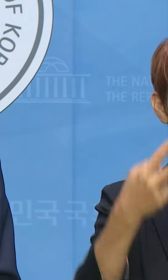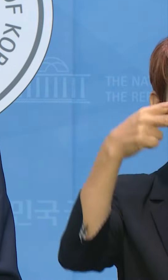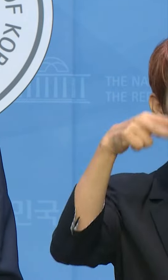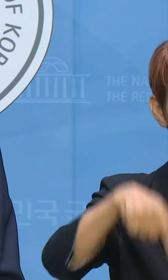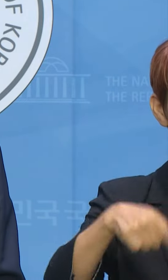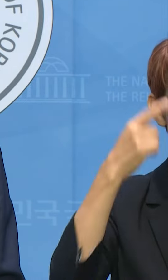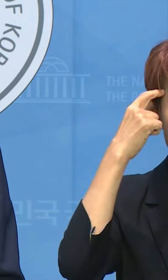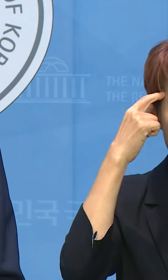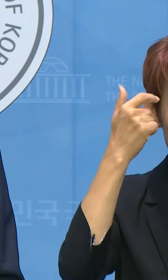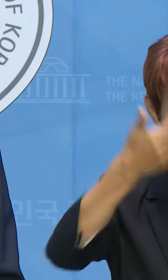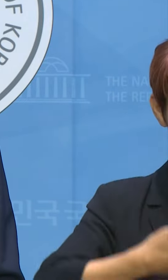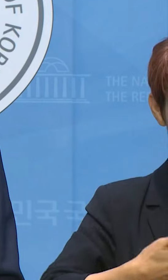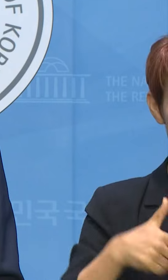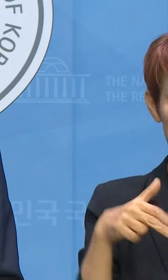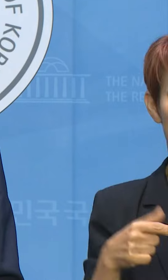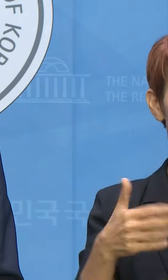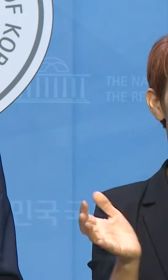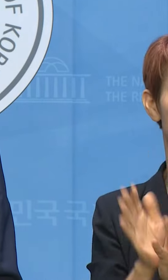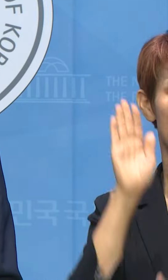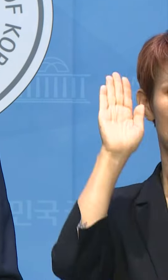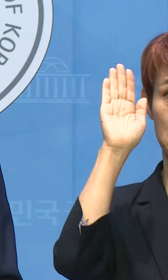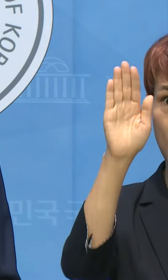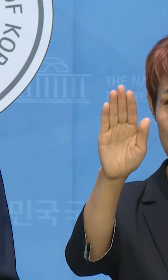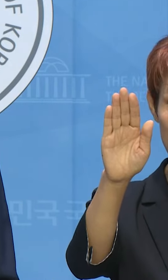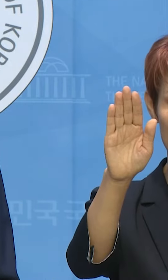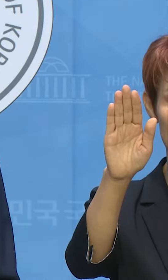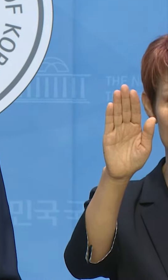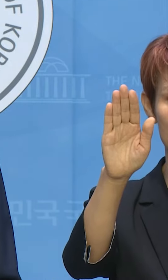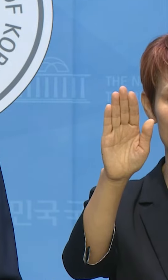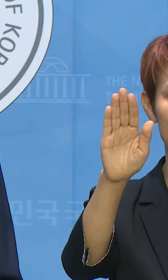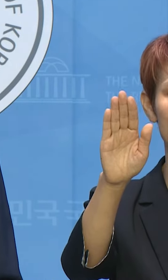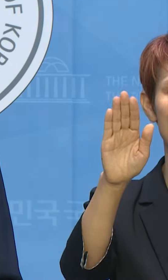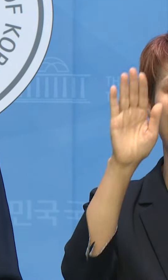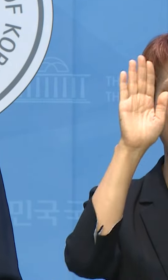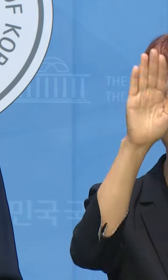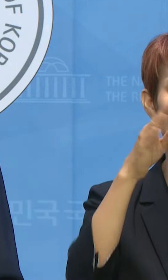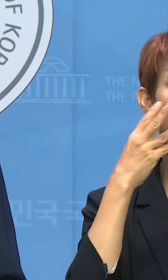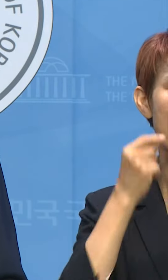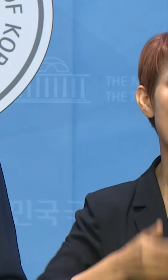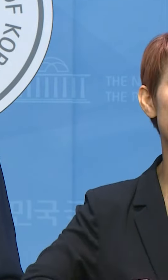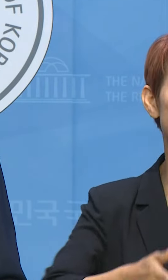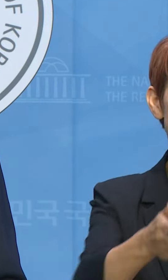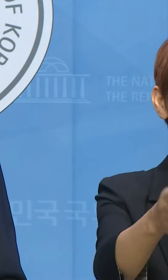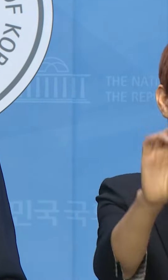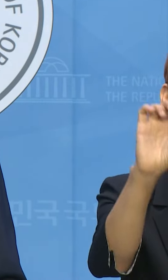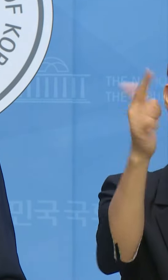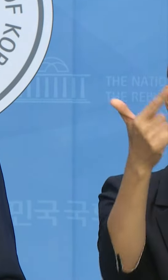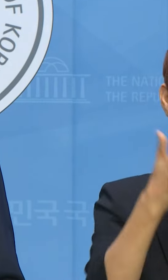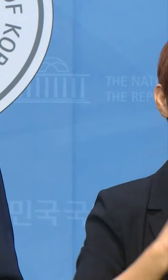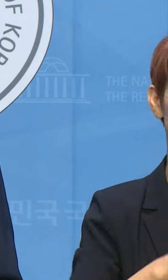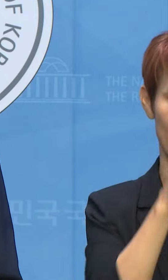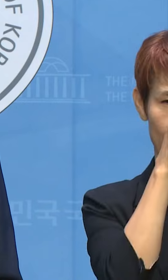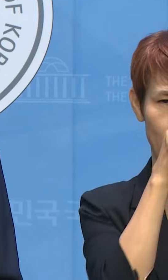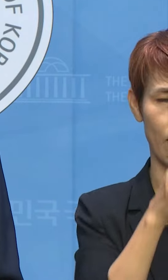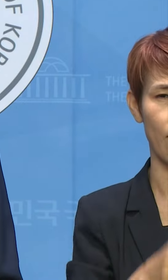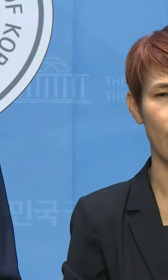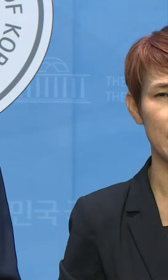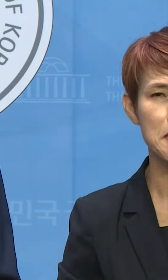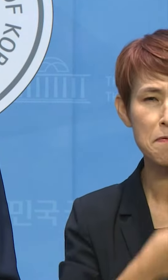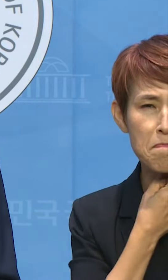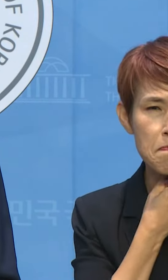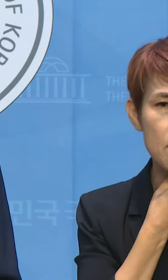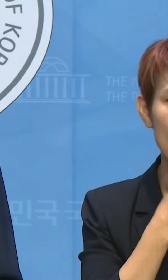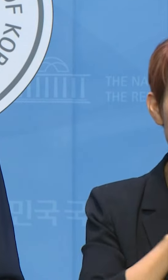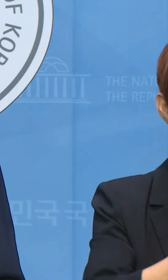있습니다 조혁 신당의 미래는 그 앞에 꽃끼리 펼쳐져 있지 않습니다 콩고물도